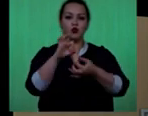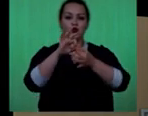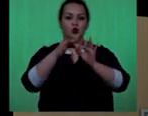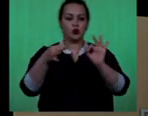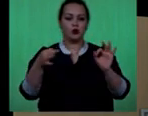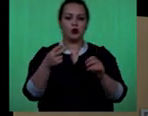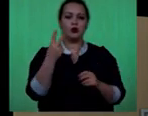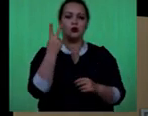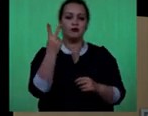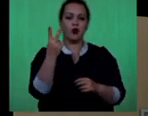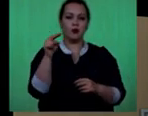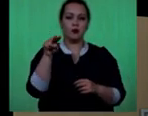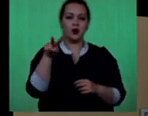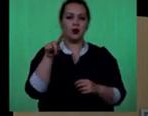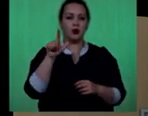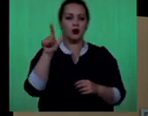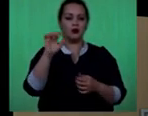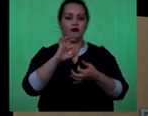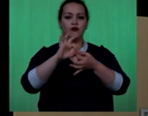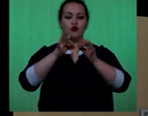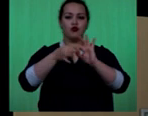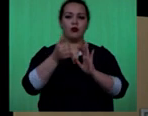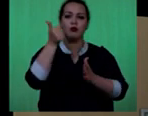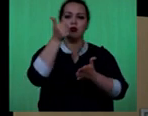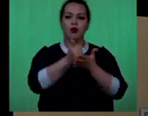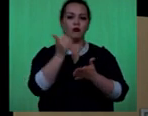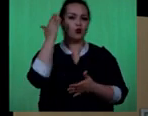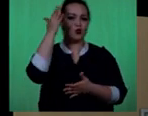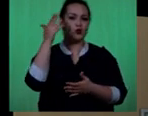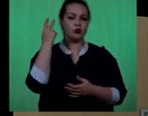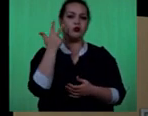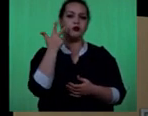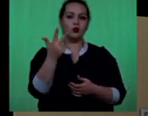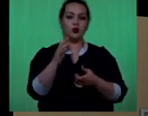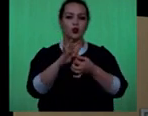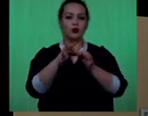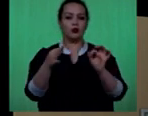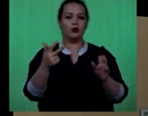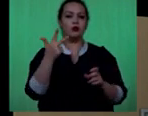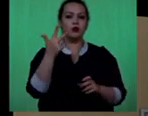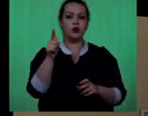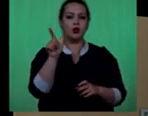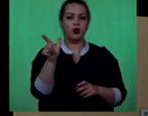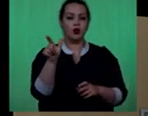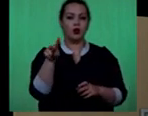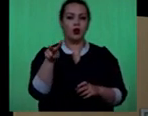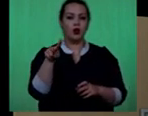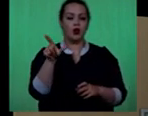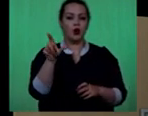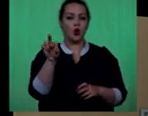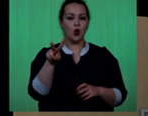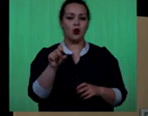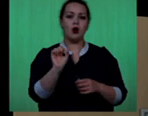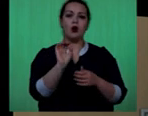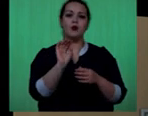2 прилагательных выражающих главную если третья строка три глагола описывающие